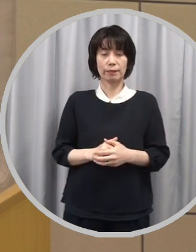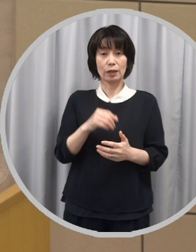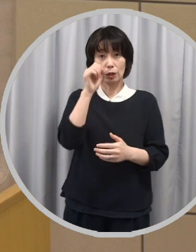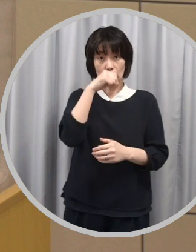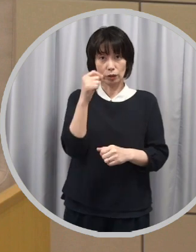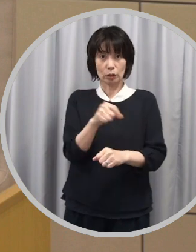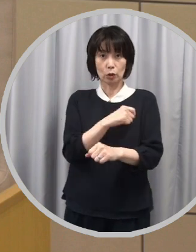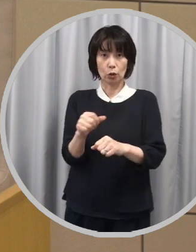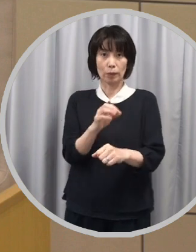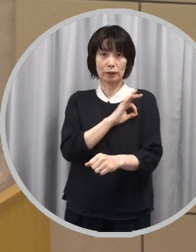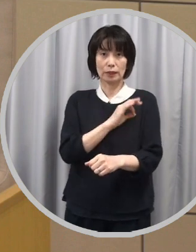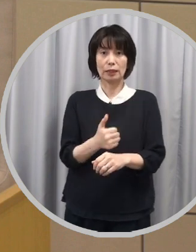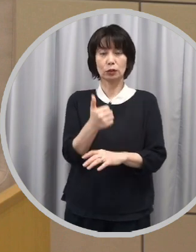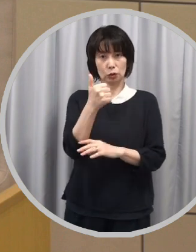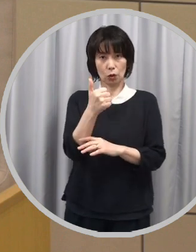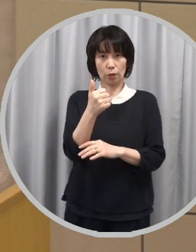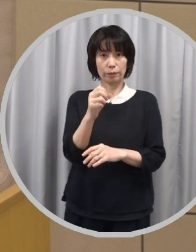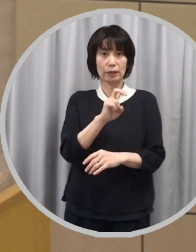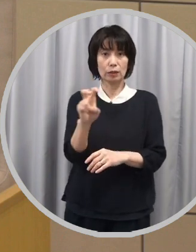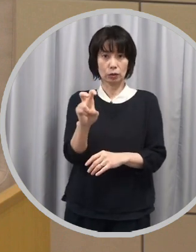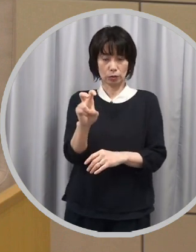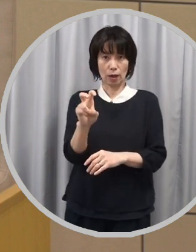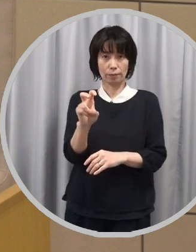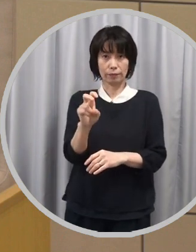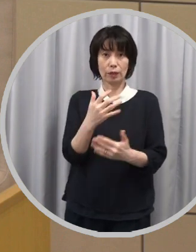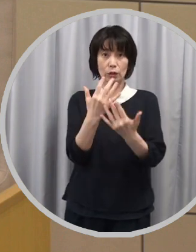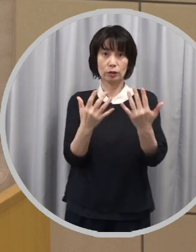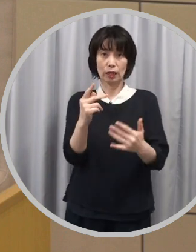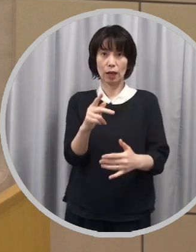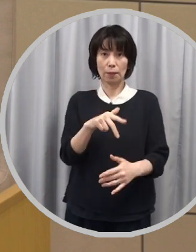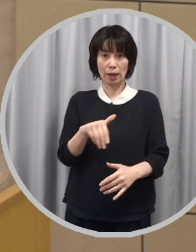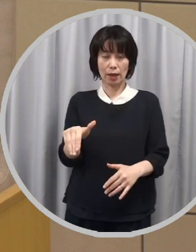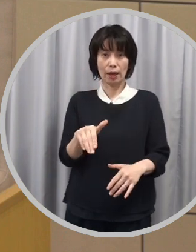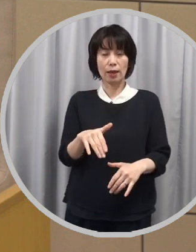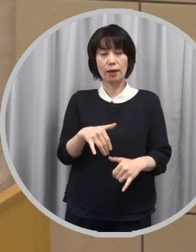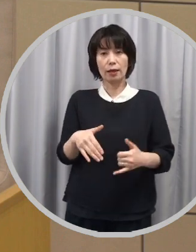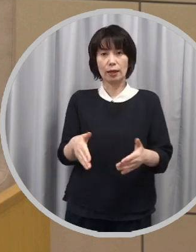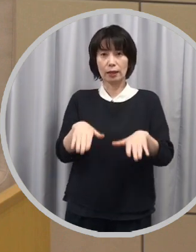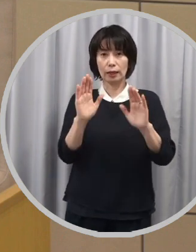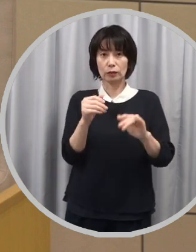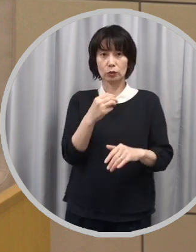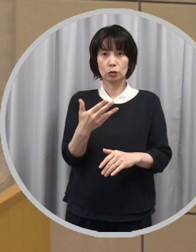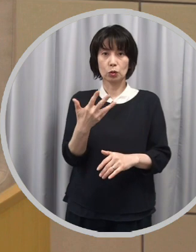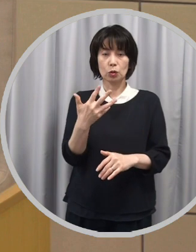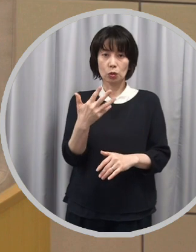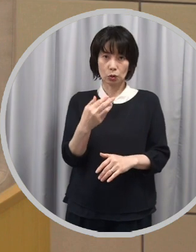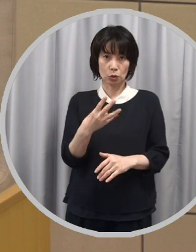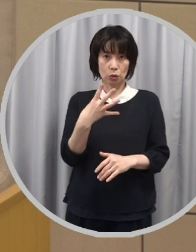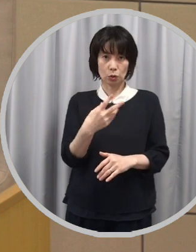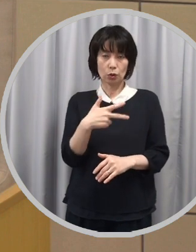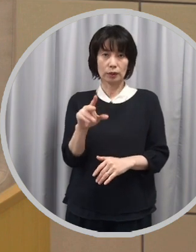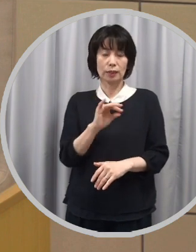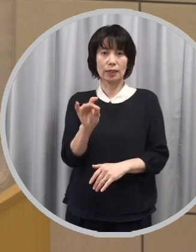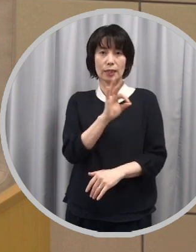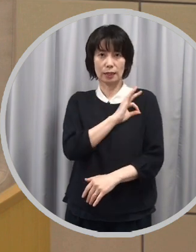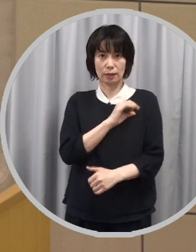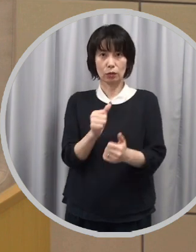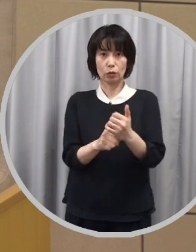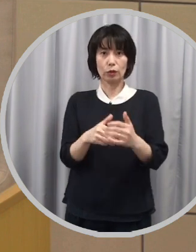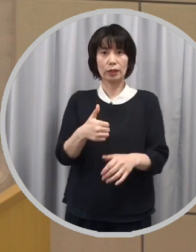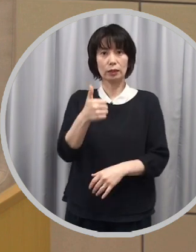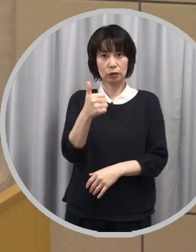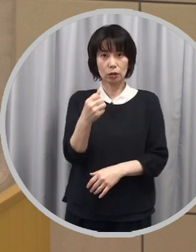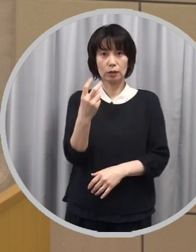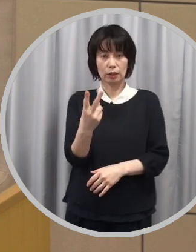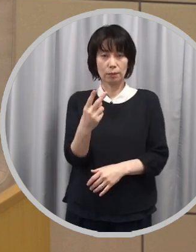予算特別委員長に20番日下部克義議員、副委員長に2番